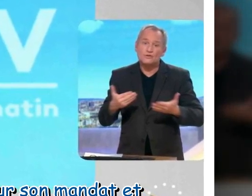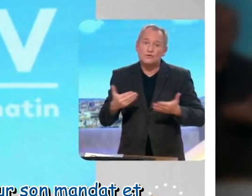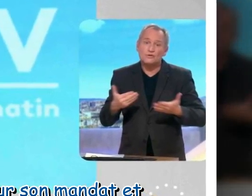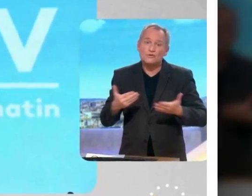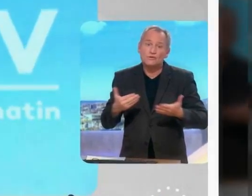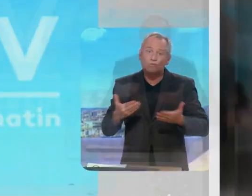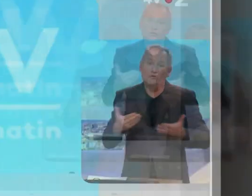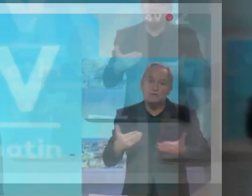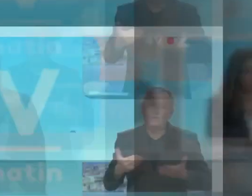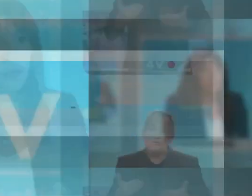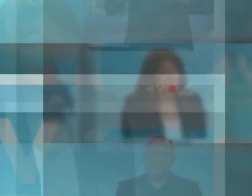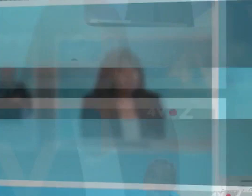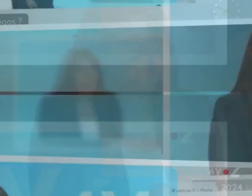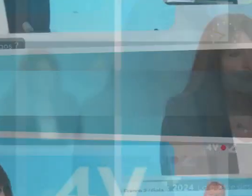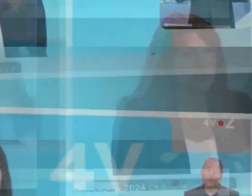capitale.